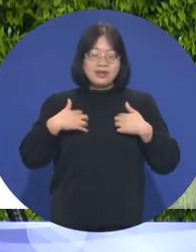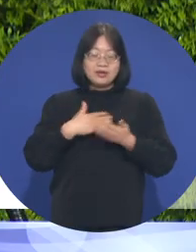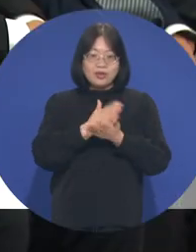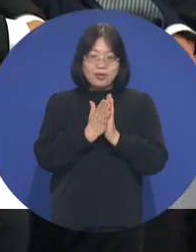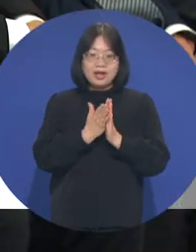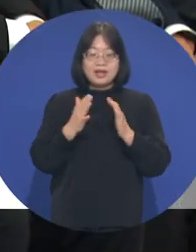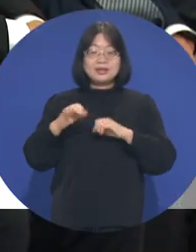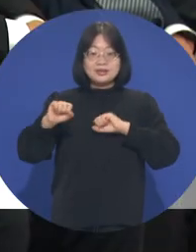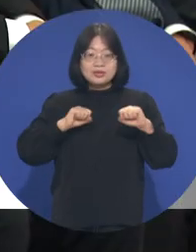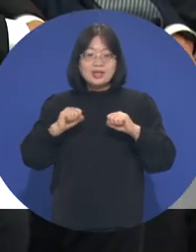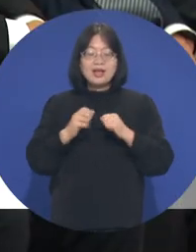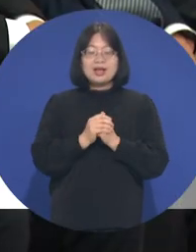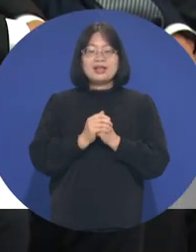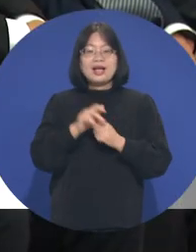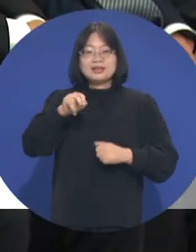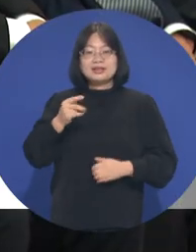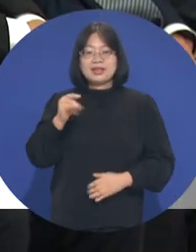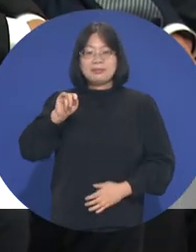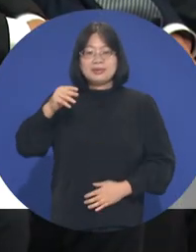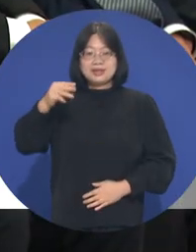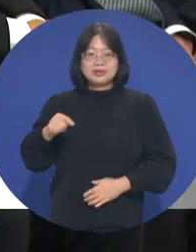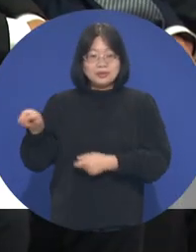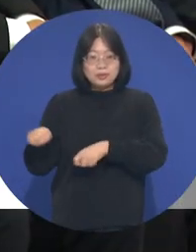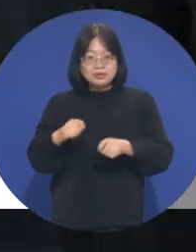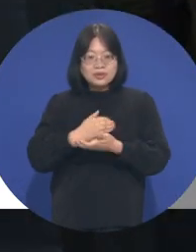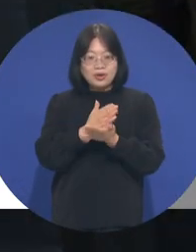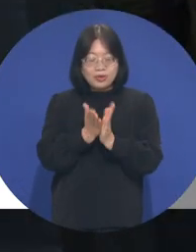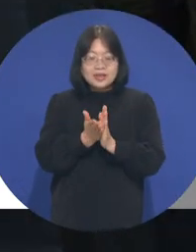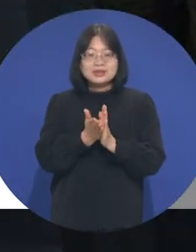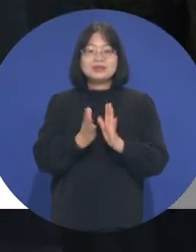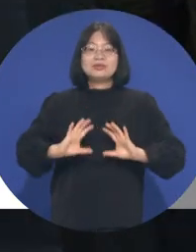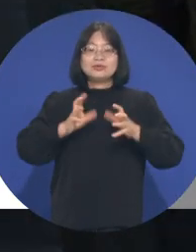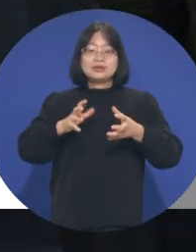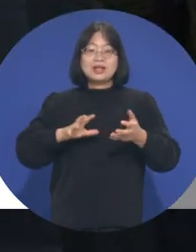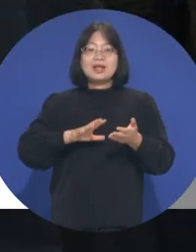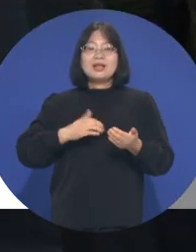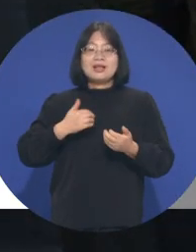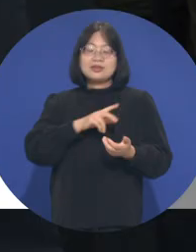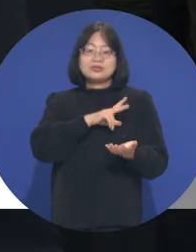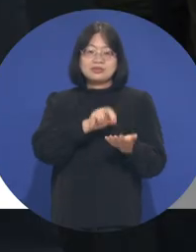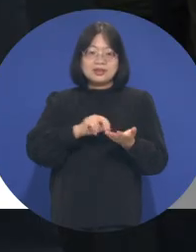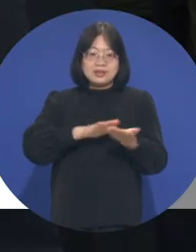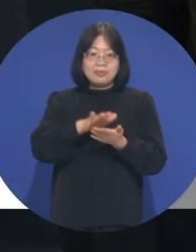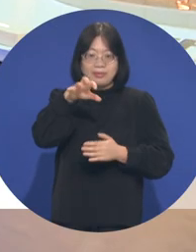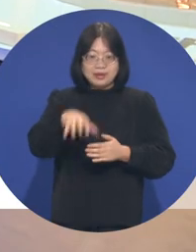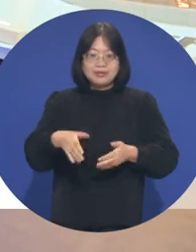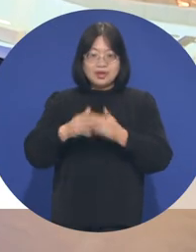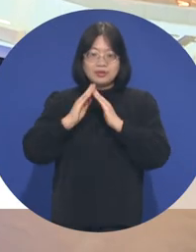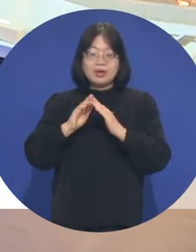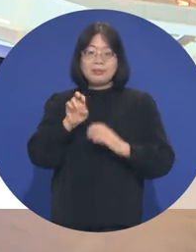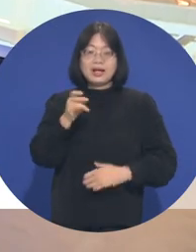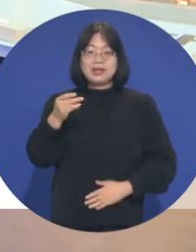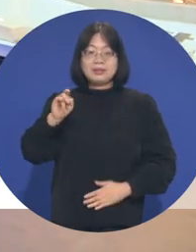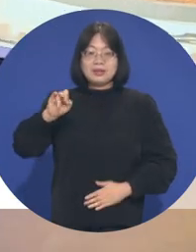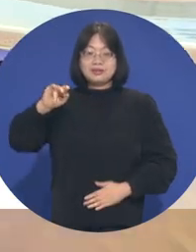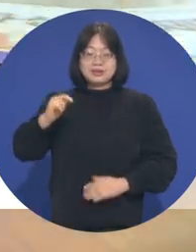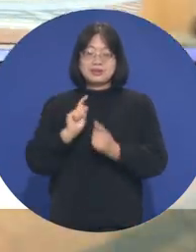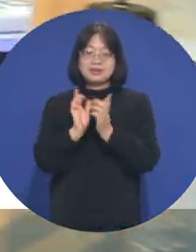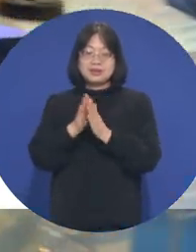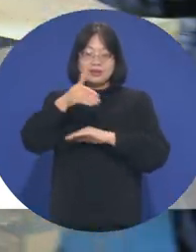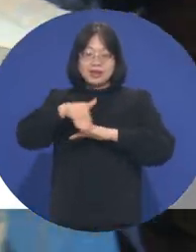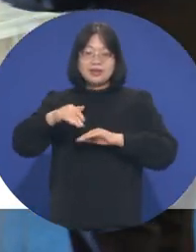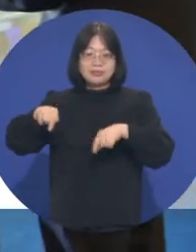호텔, 골프장 등을 집약한 복합 리조트형 테마파크를 조성하고 파라마운트는 직접 설계에 참여해